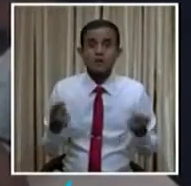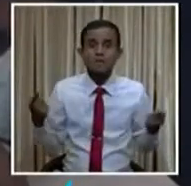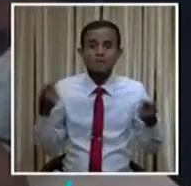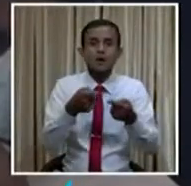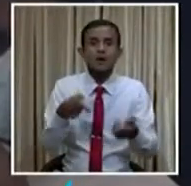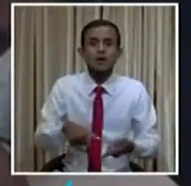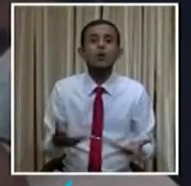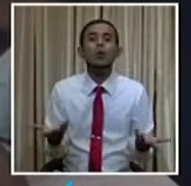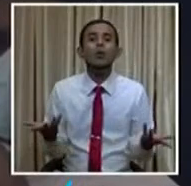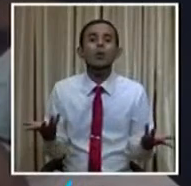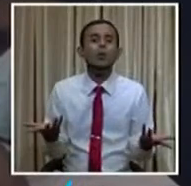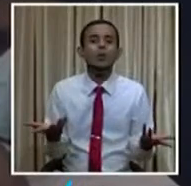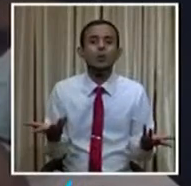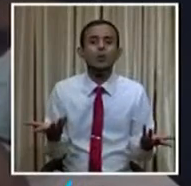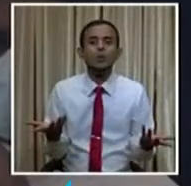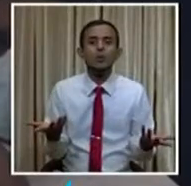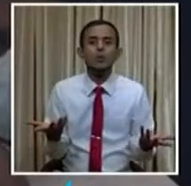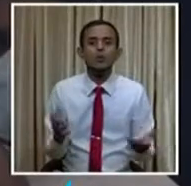කෝ